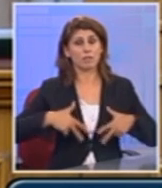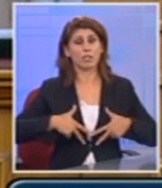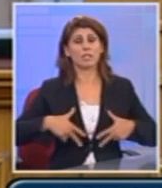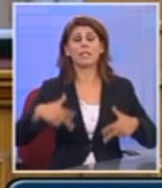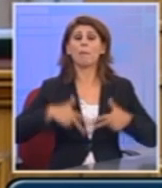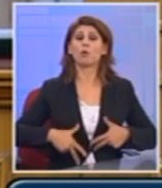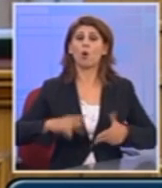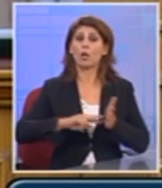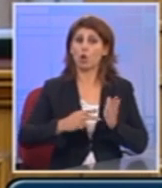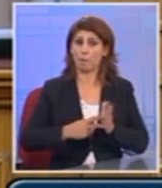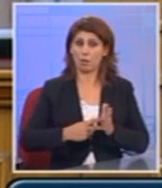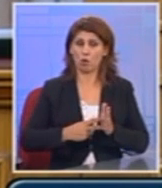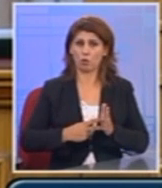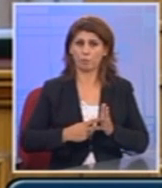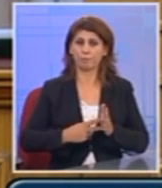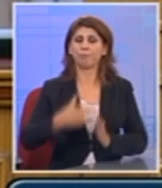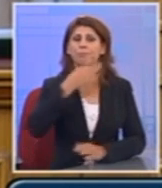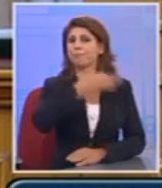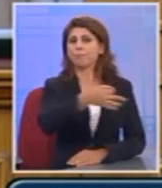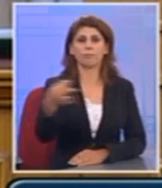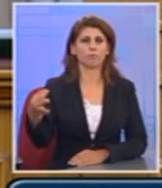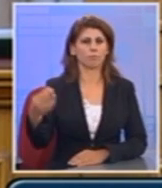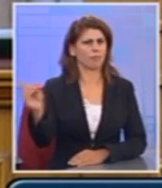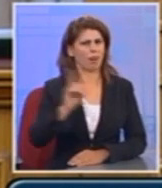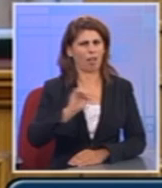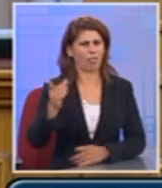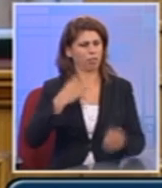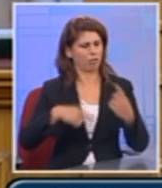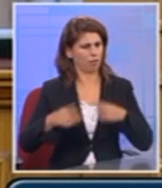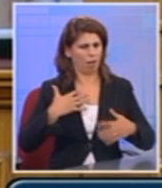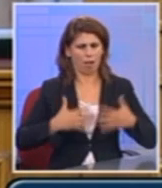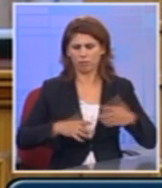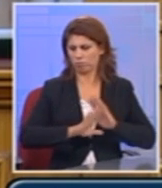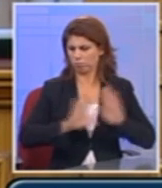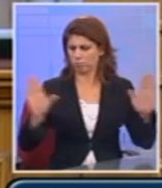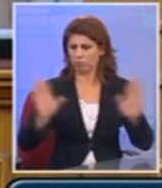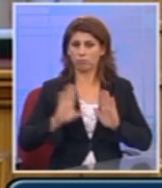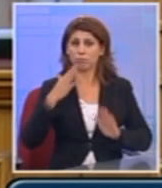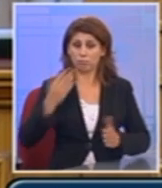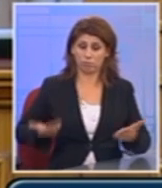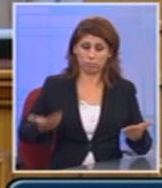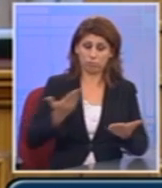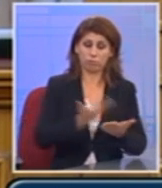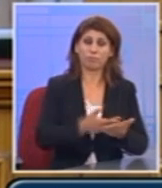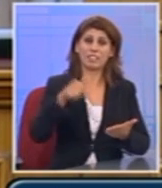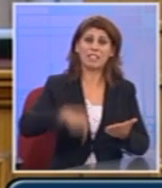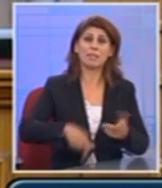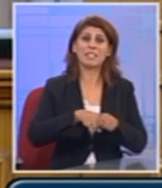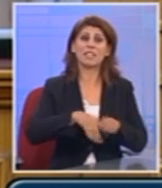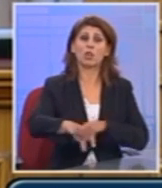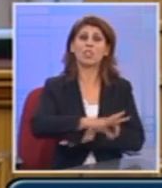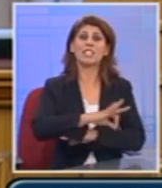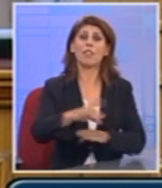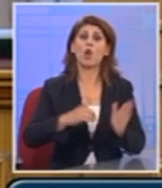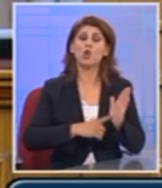υπουργός οικονομικών δηλώνει δεν δικαιολογείται καμία ανησυχία διότι καταθέτω σήμερα σχετικό σχέδιο